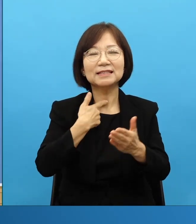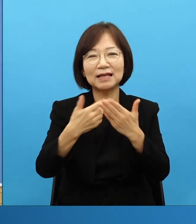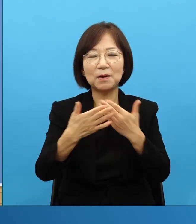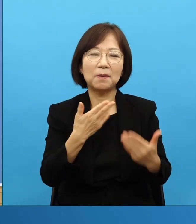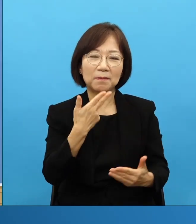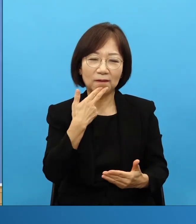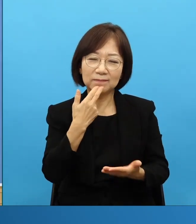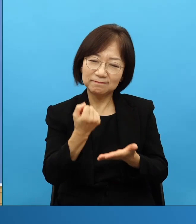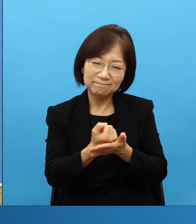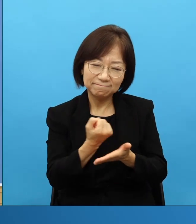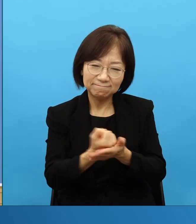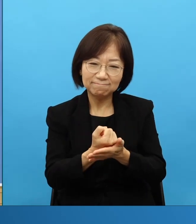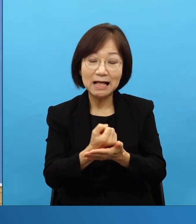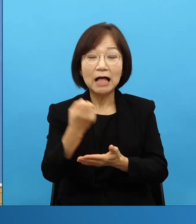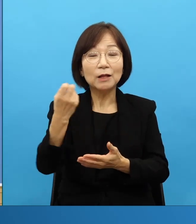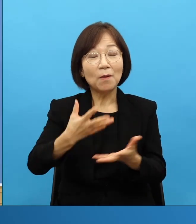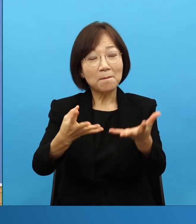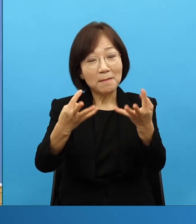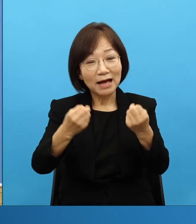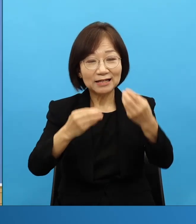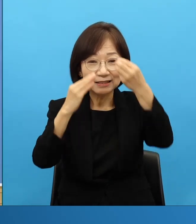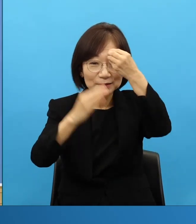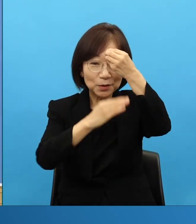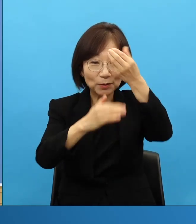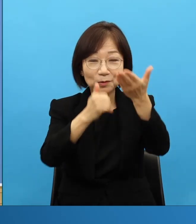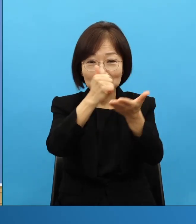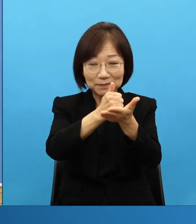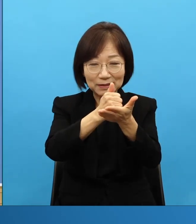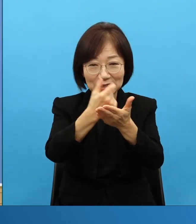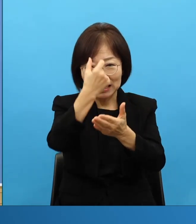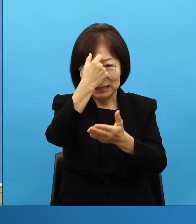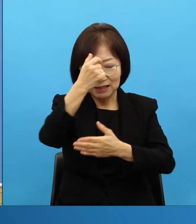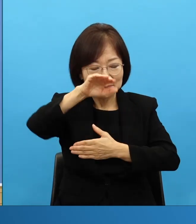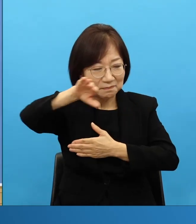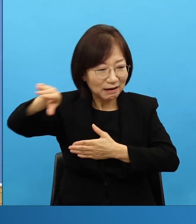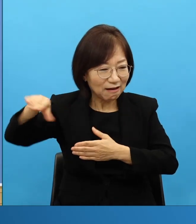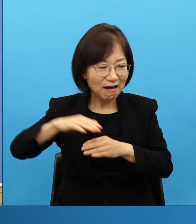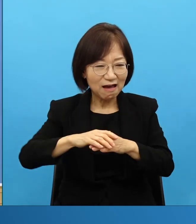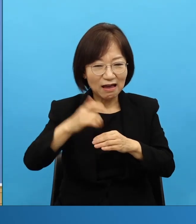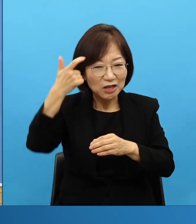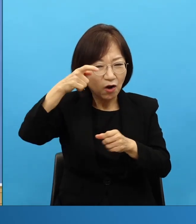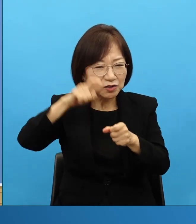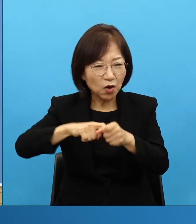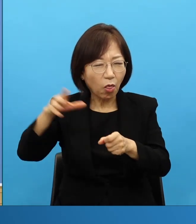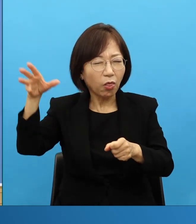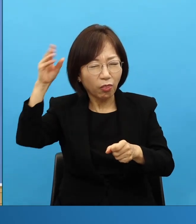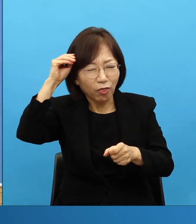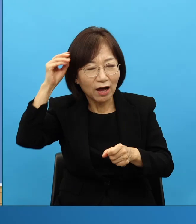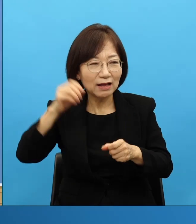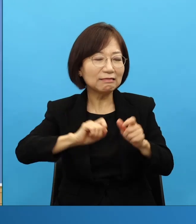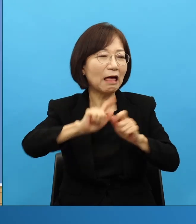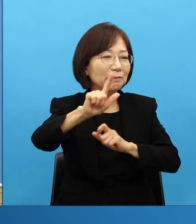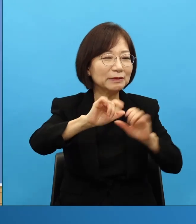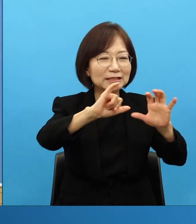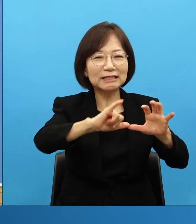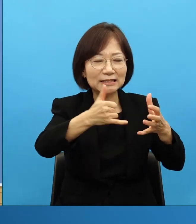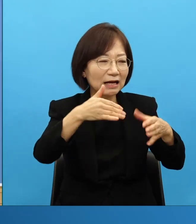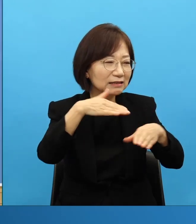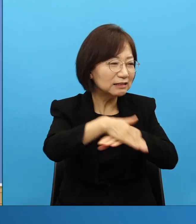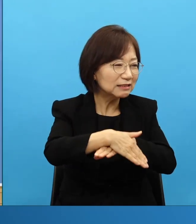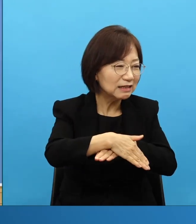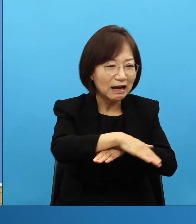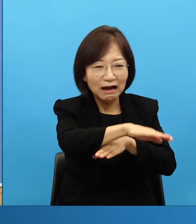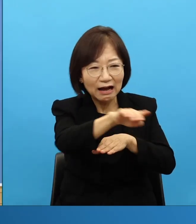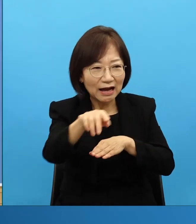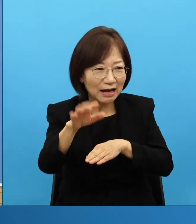거의 세상적인 걸. And then even believers of the church, majority of them, 영적인 거 they're fallen 없습니다. into the 거의. physical things, the carnal 그러니까 things. 응답받기 얼마나 쉬운지 몰라요.